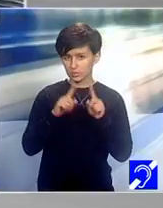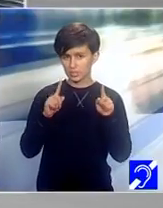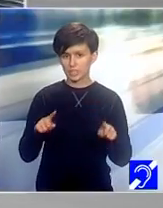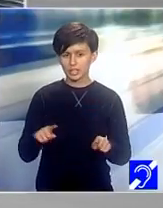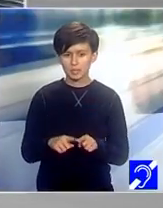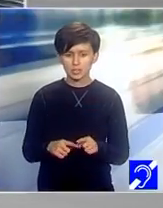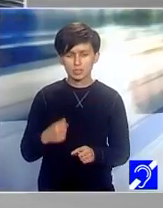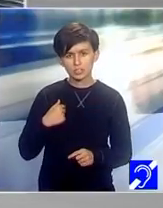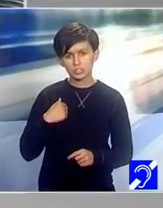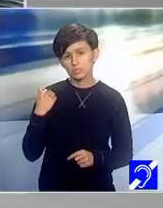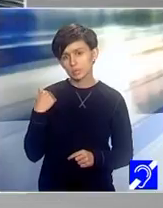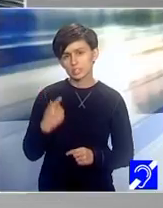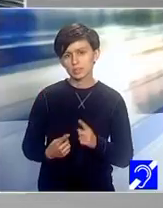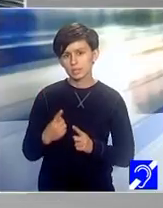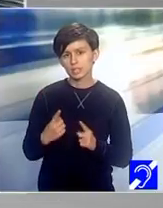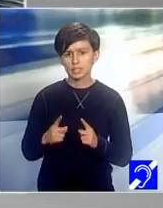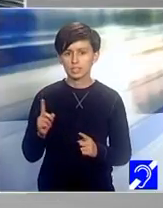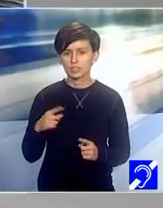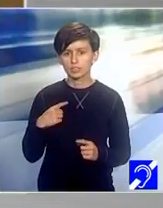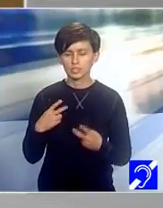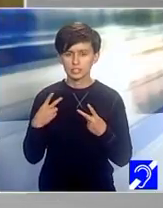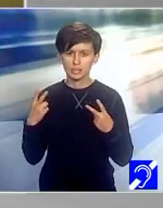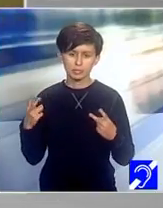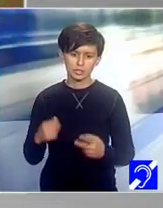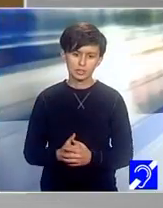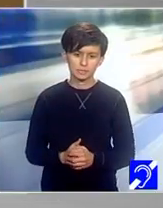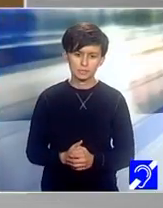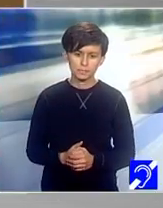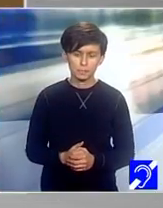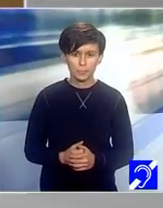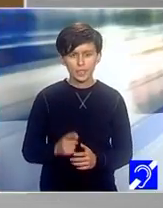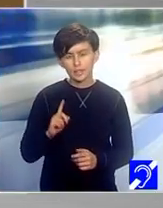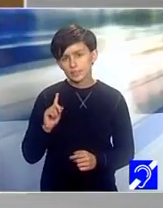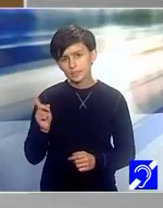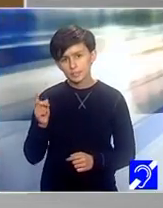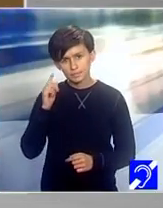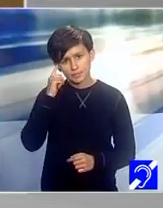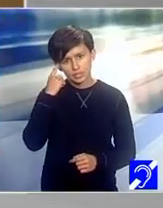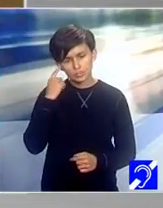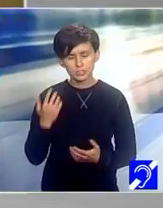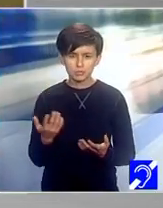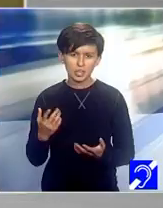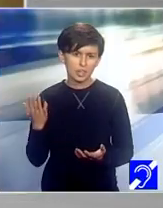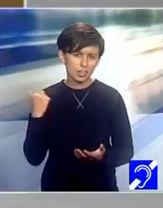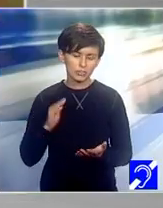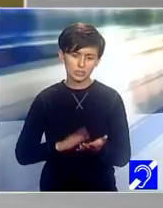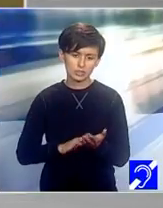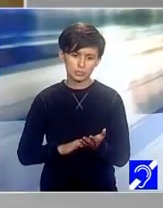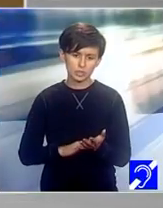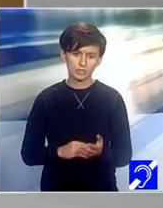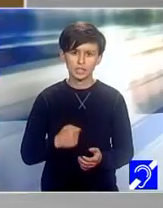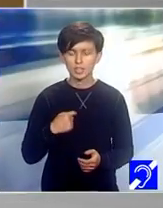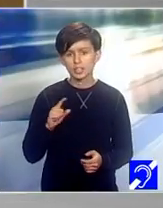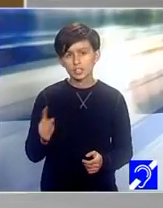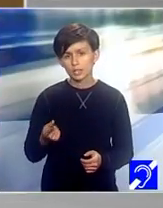și asta totuși. La fel cum spunea și domnul Moroșanu, în momentul de față nu știm care au fost motivele. Pot să fie oricare din motivele pe care